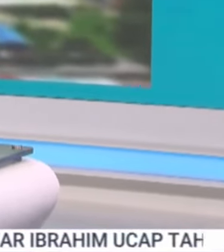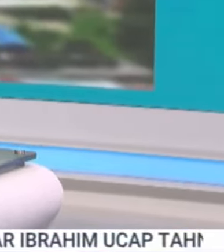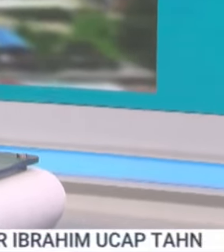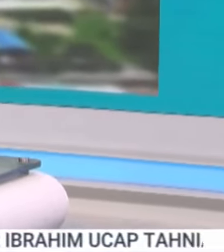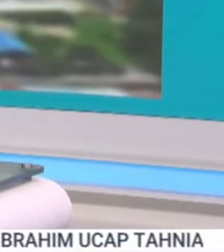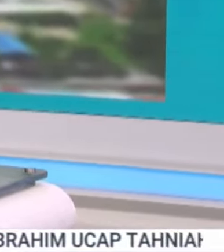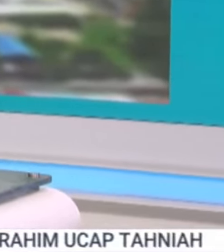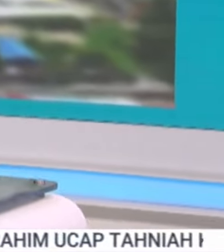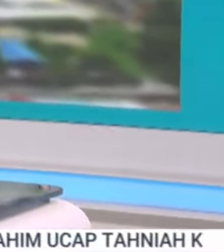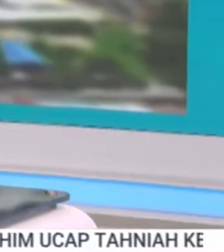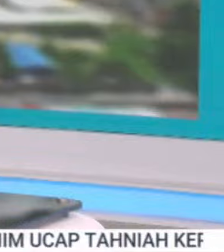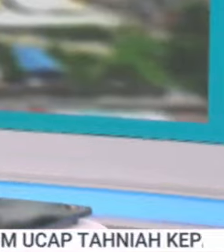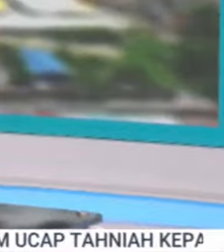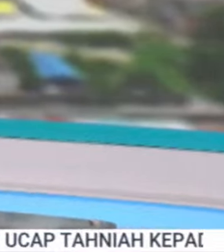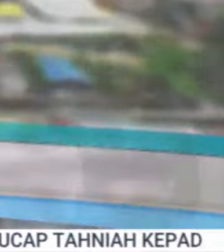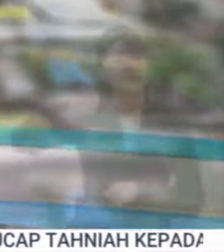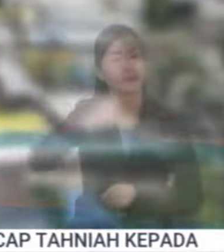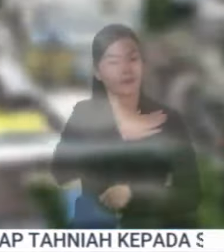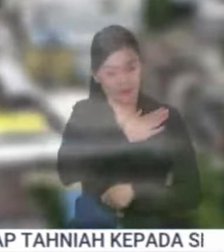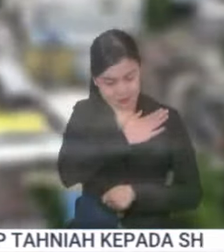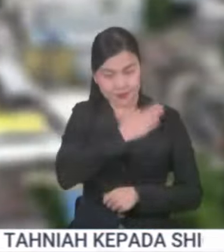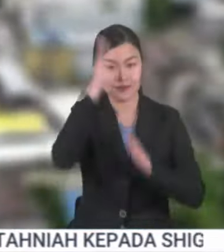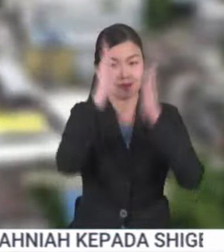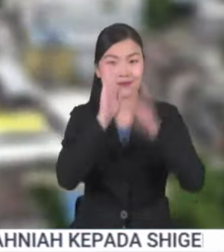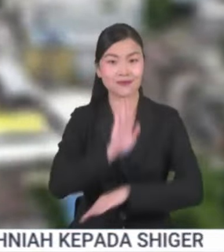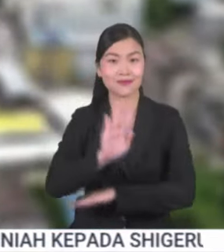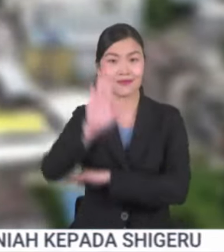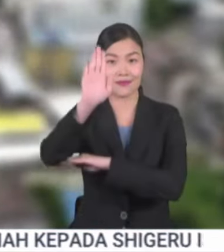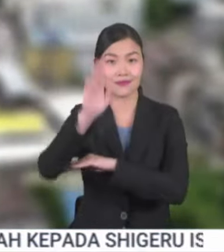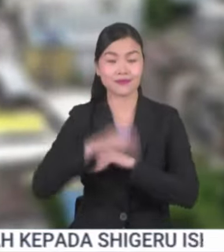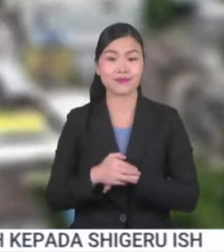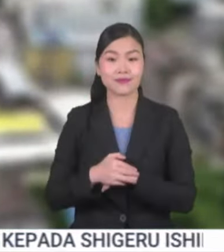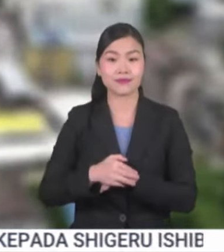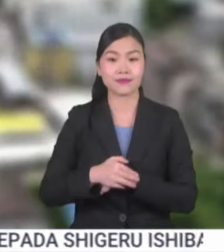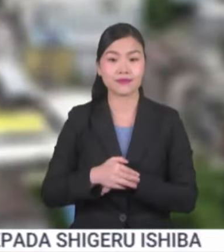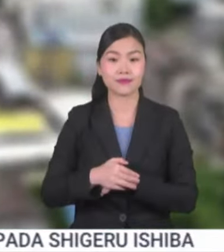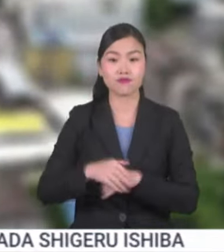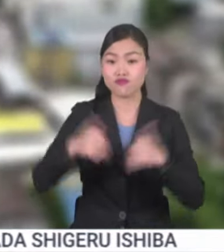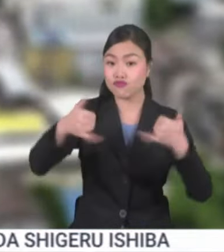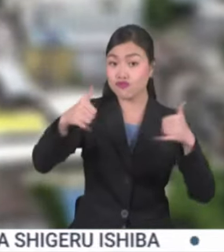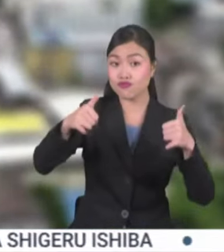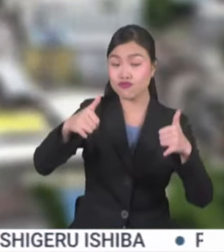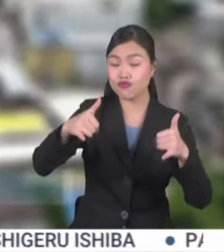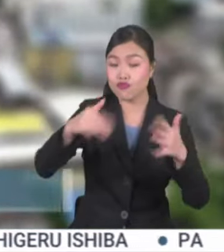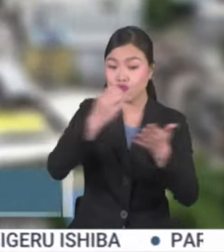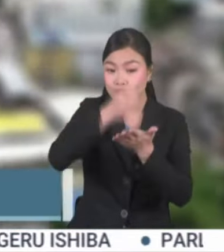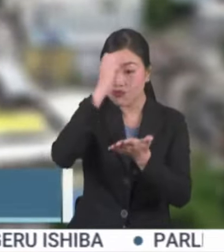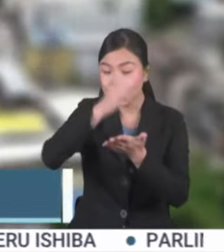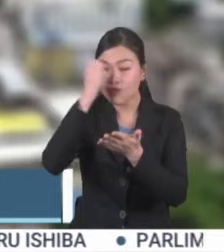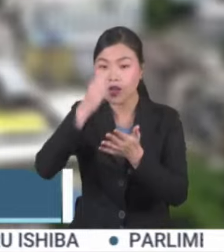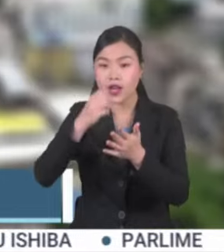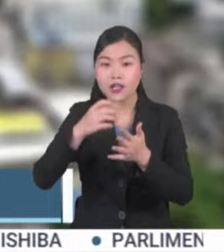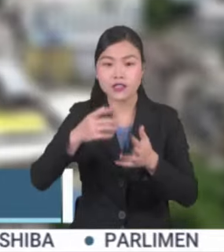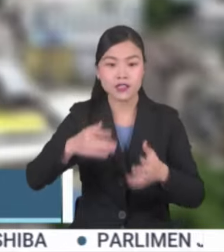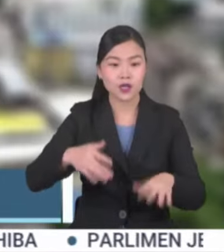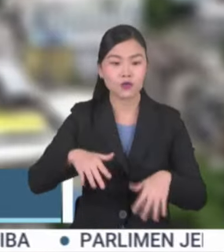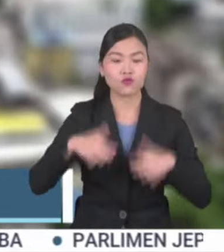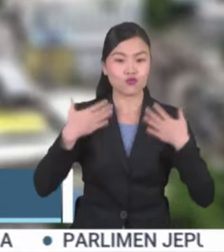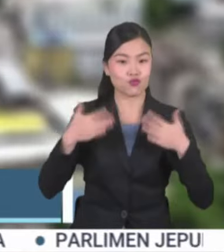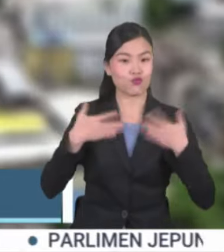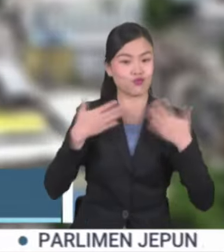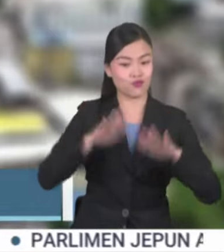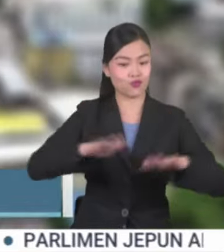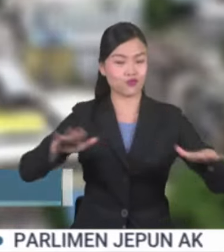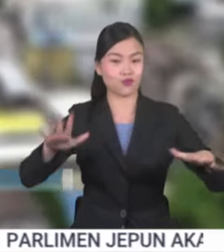Terima kasih. Assalamualaikum, salam Malaysia Madani. Permainan berbentuk pendidikan bagi menceriakan kanak-kanak yang ditempatkan